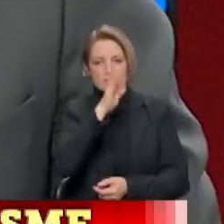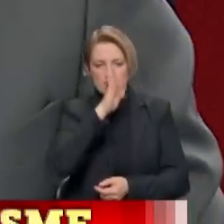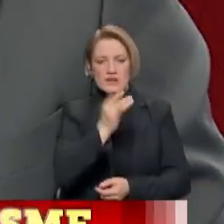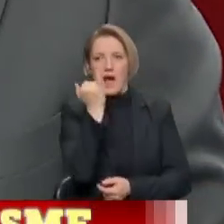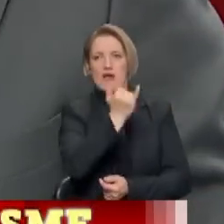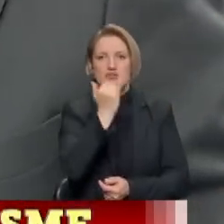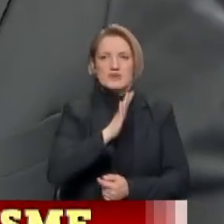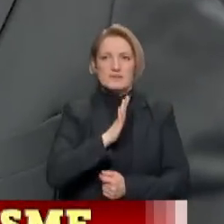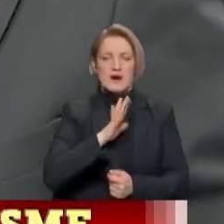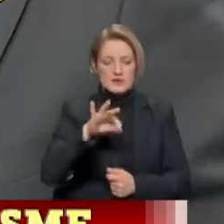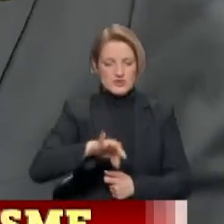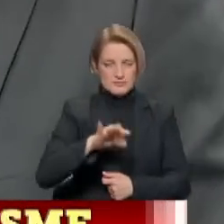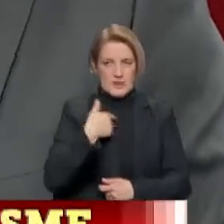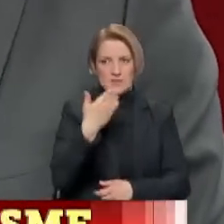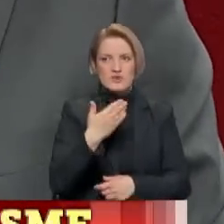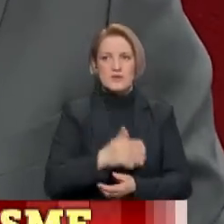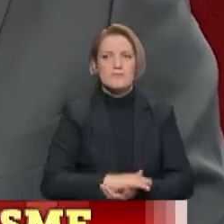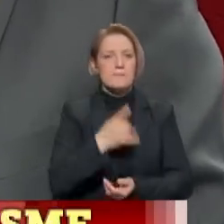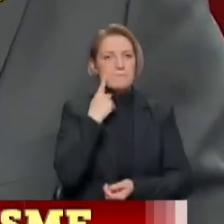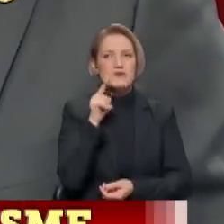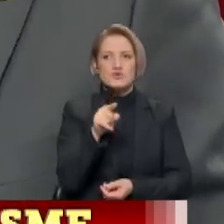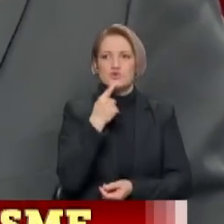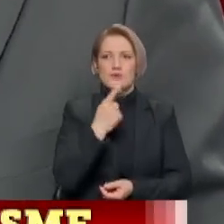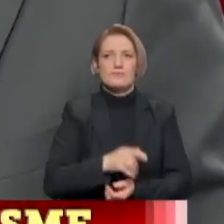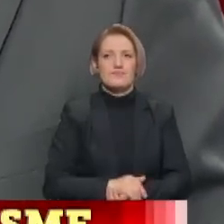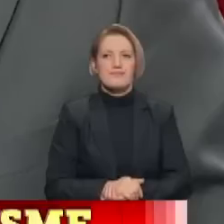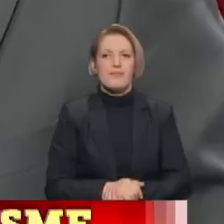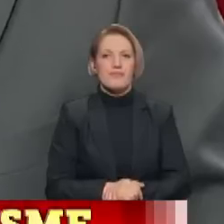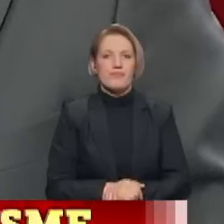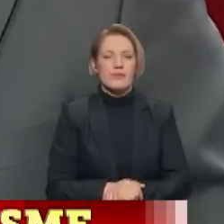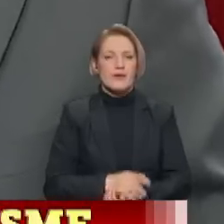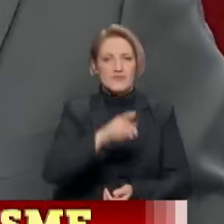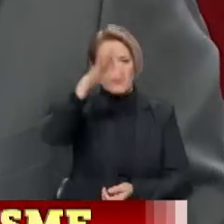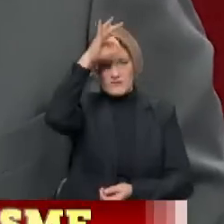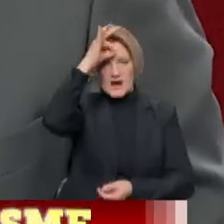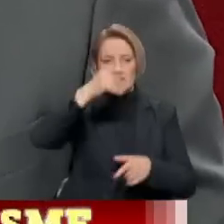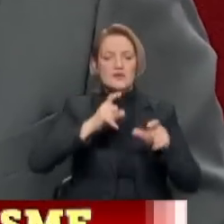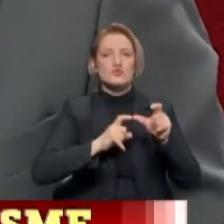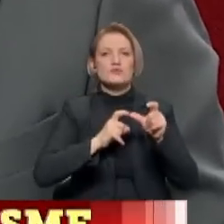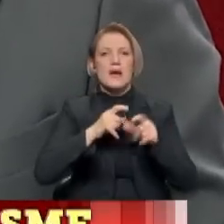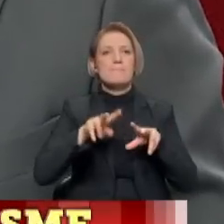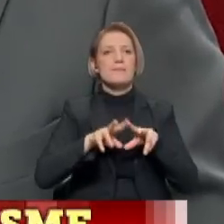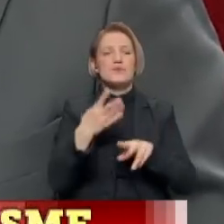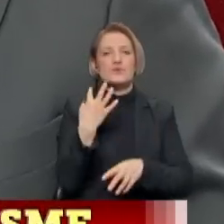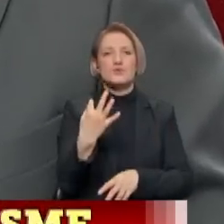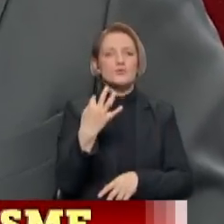eleştirilerim var. Şimdi geleceğim. Bakın şunu söyleyeyim. Fatih Sultan Mehmet'in güzel bir sözü